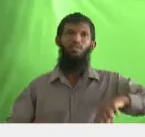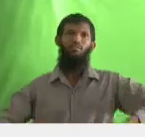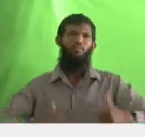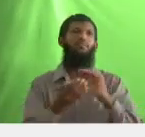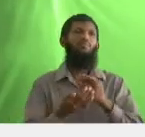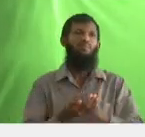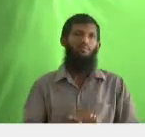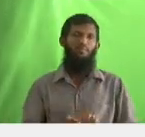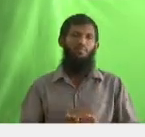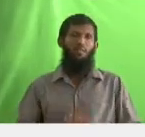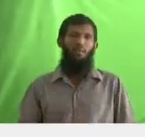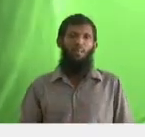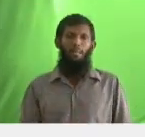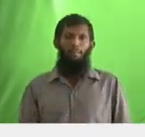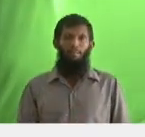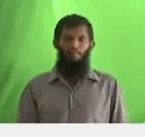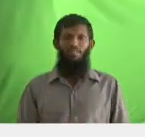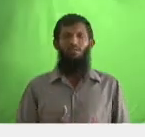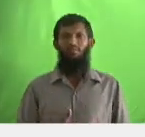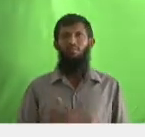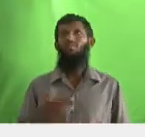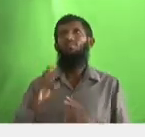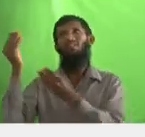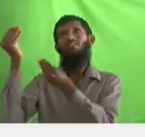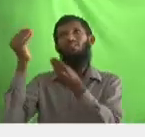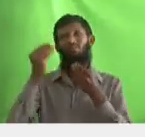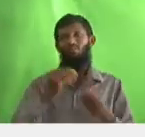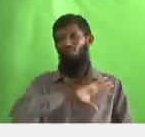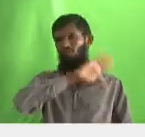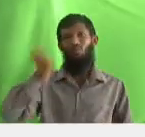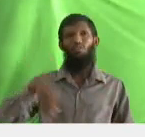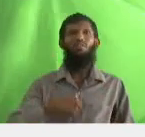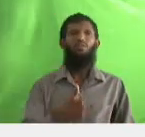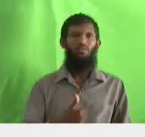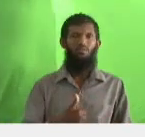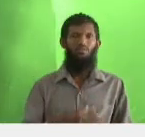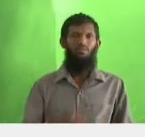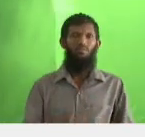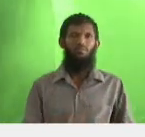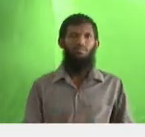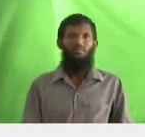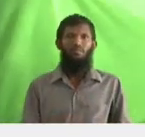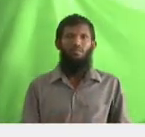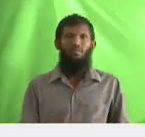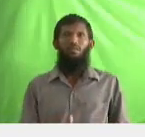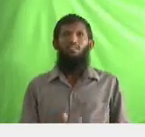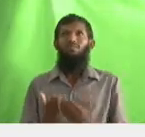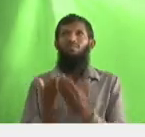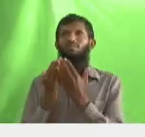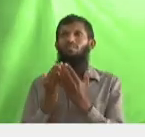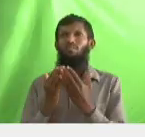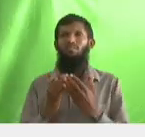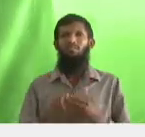subhanahu wa ta'ala grant us all goodness, and may He forgive us. Barakallahu li wa lakum fil Qur'an wa sunnah